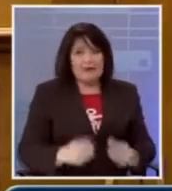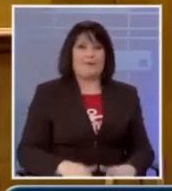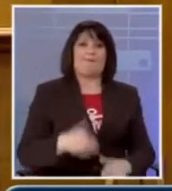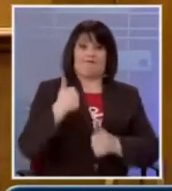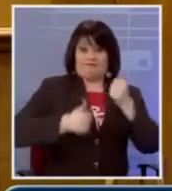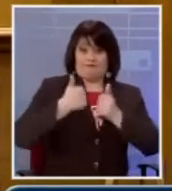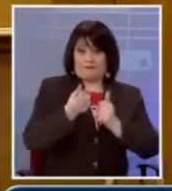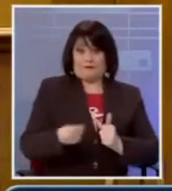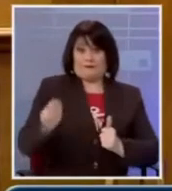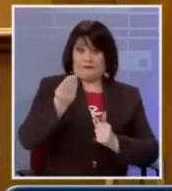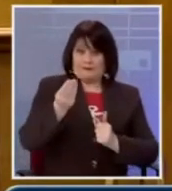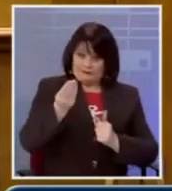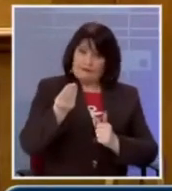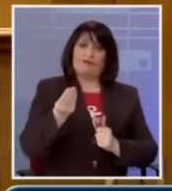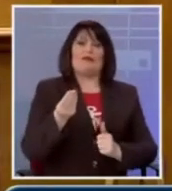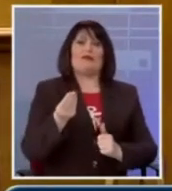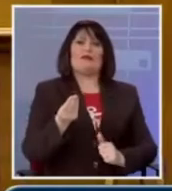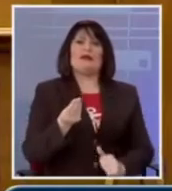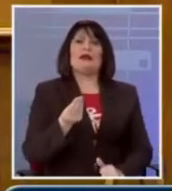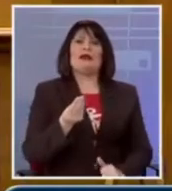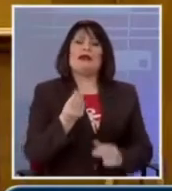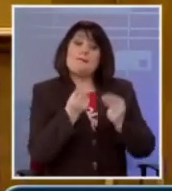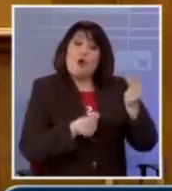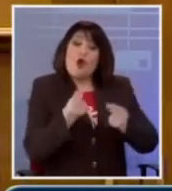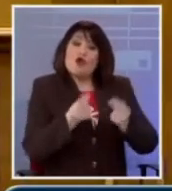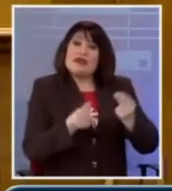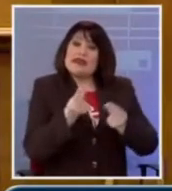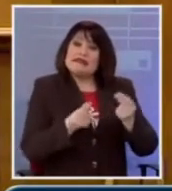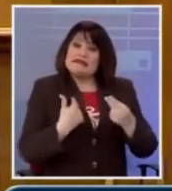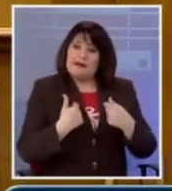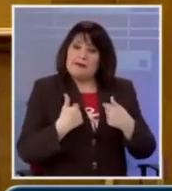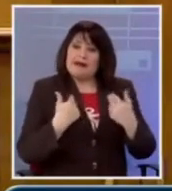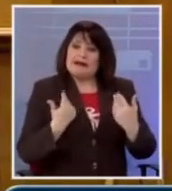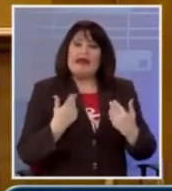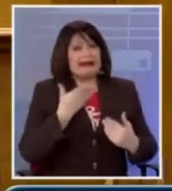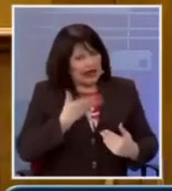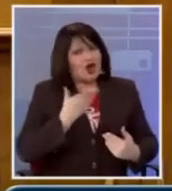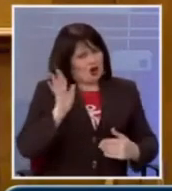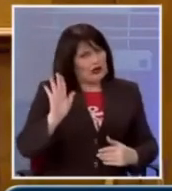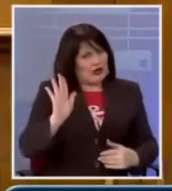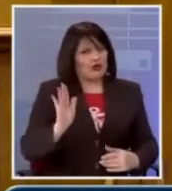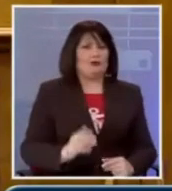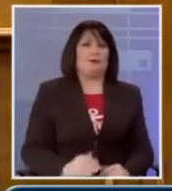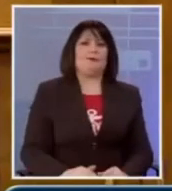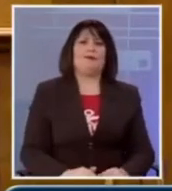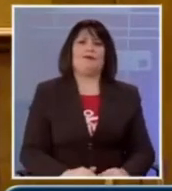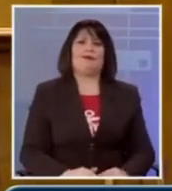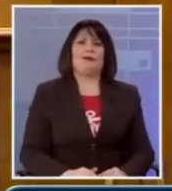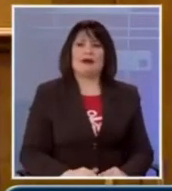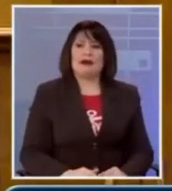με προστιθέμενη αξία. Γιατί έχουμε υπολογίσει ότι, τελειώνω κυρία Πρόεδρε, ότι